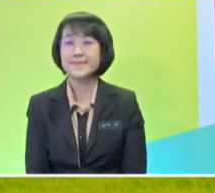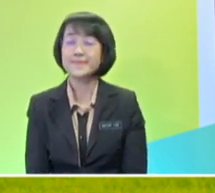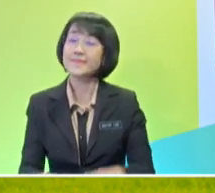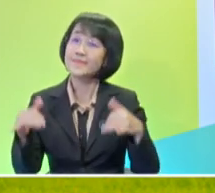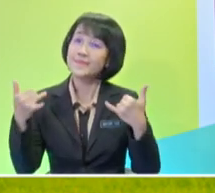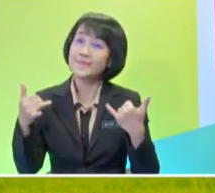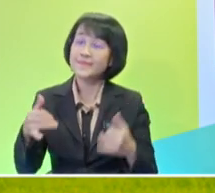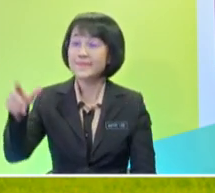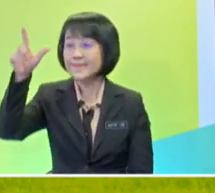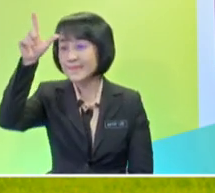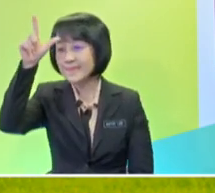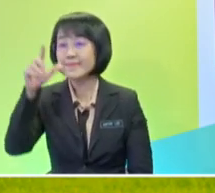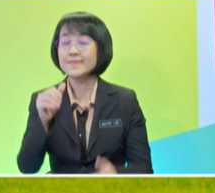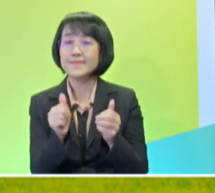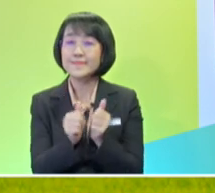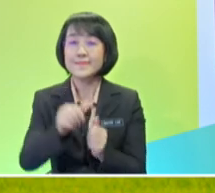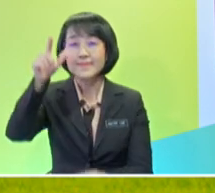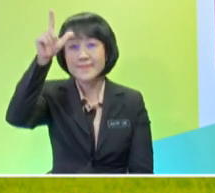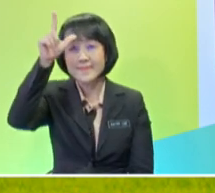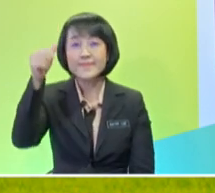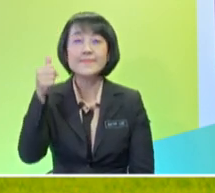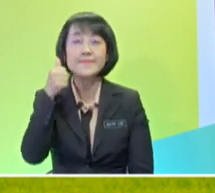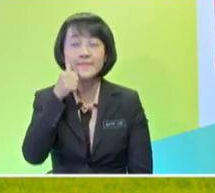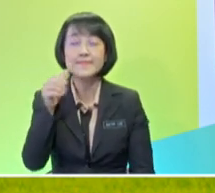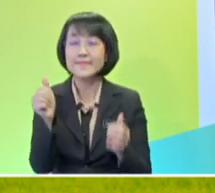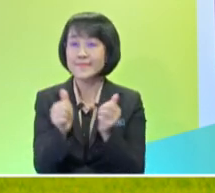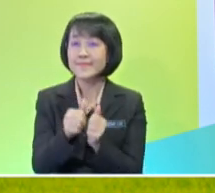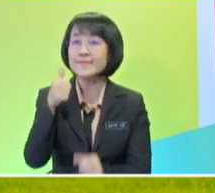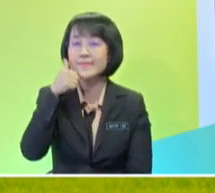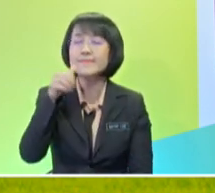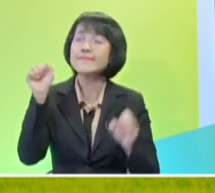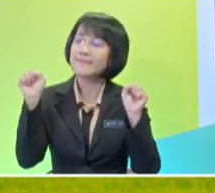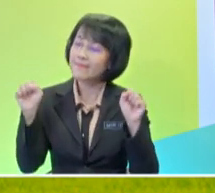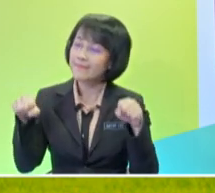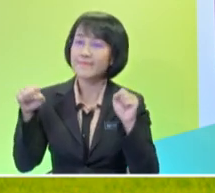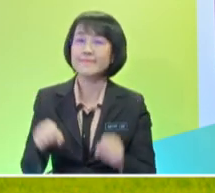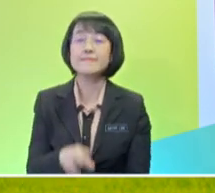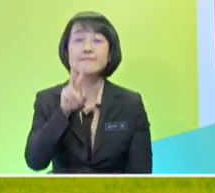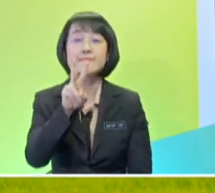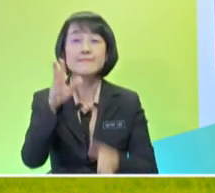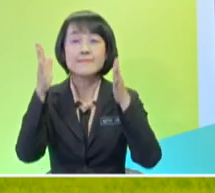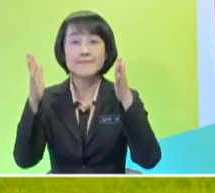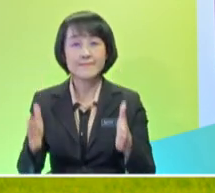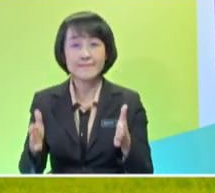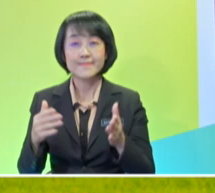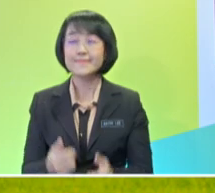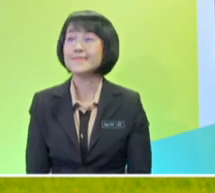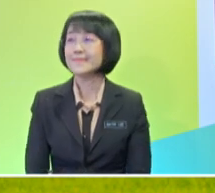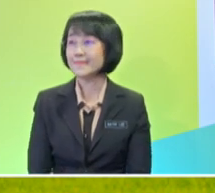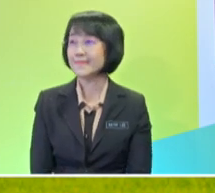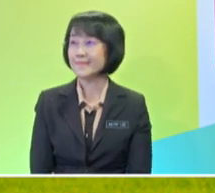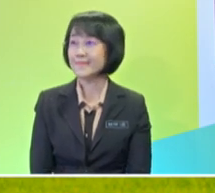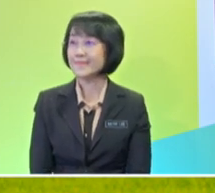lelaki dengan lelaki perempuan dengan perempuan tidak menjadi masalah oke dan seterusnya permainan cuka ini